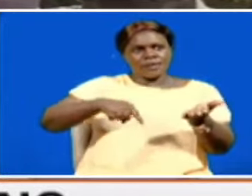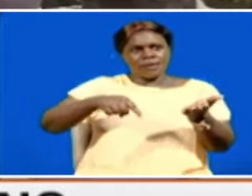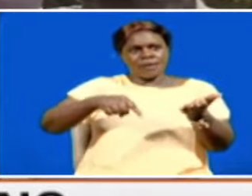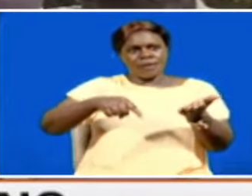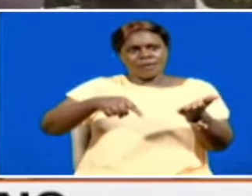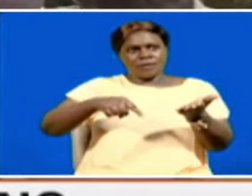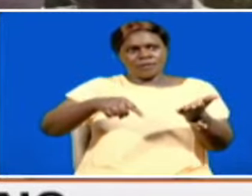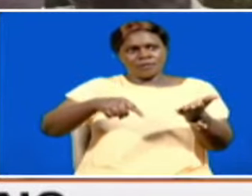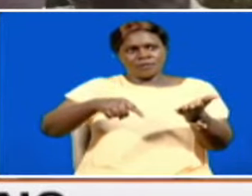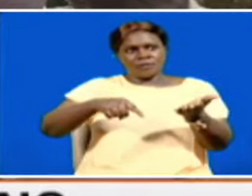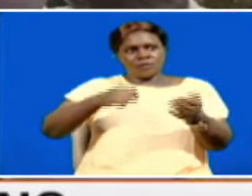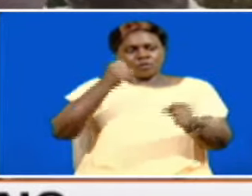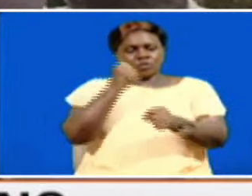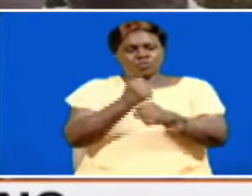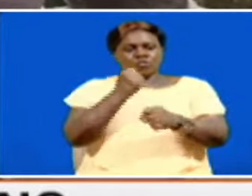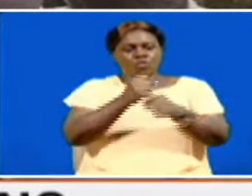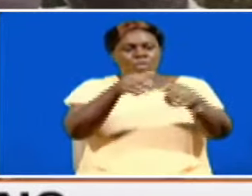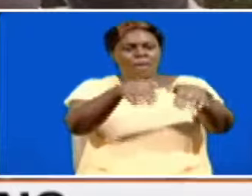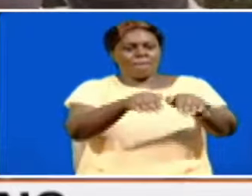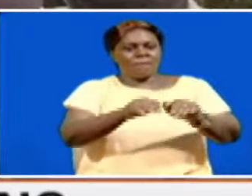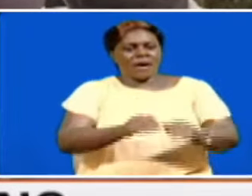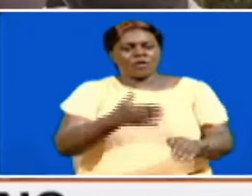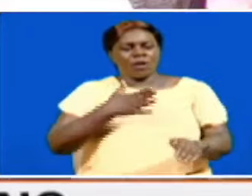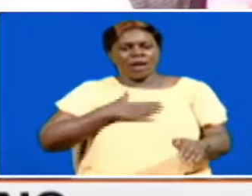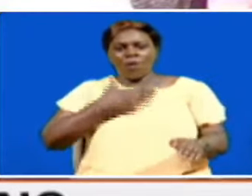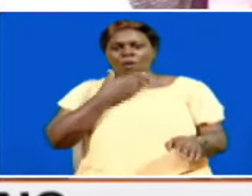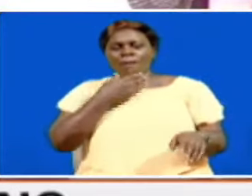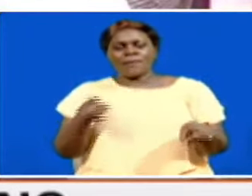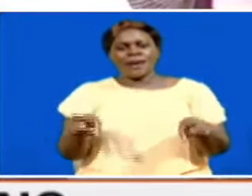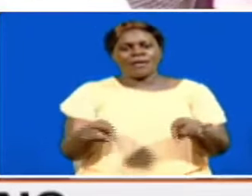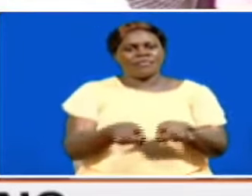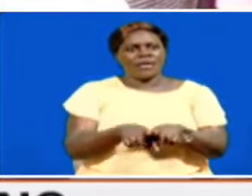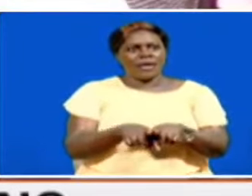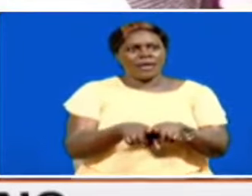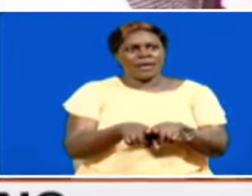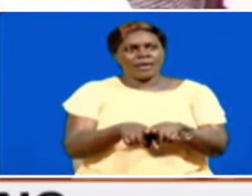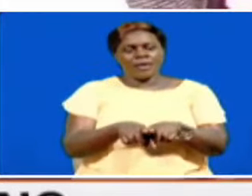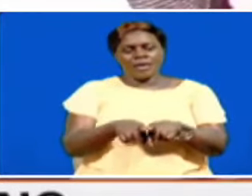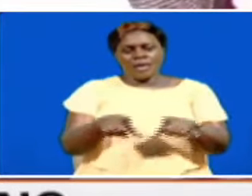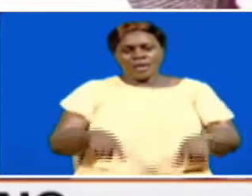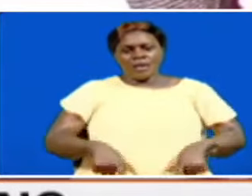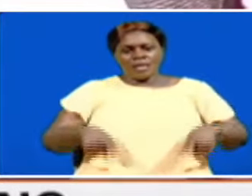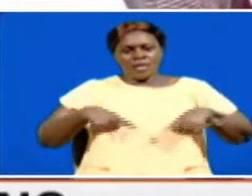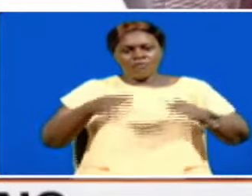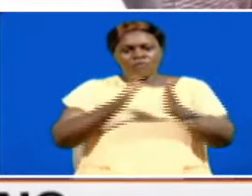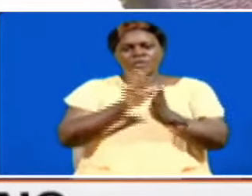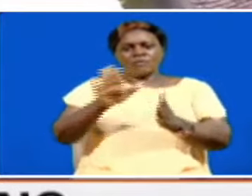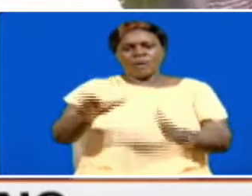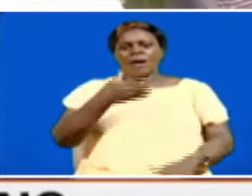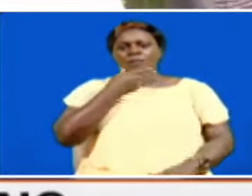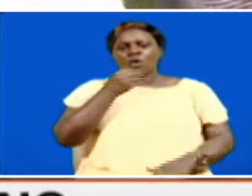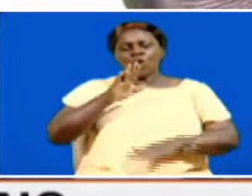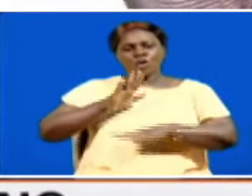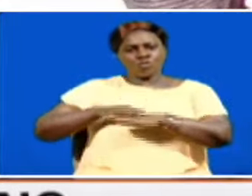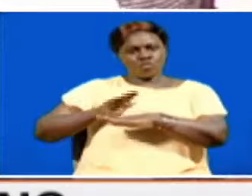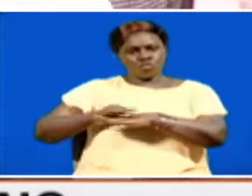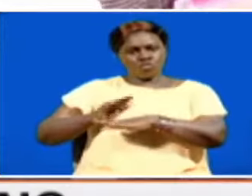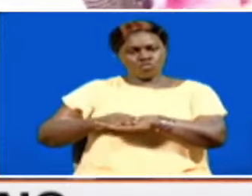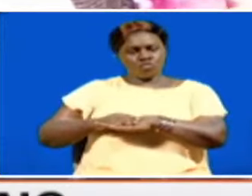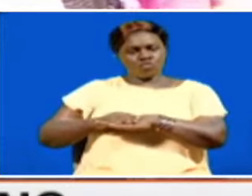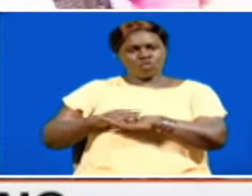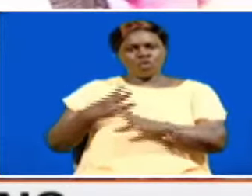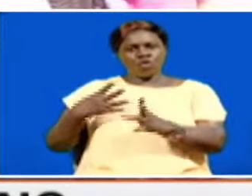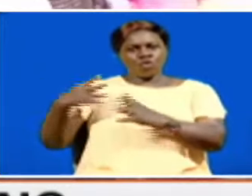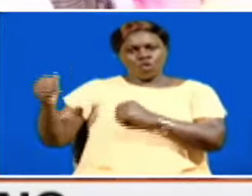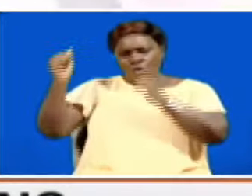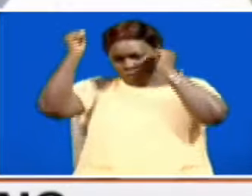kukamilisha hii mwendo wa ndugu yetu. Tulikaa naye, alikuwa kijana mzuri mpaka tukaenda